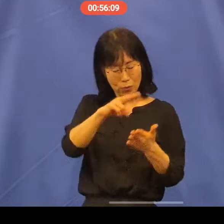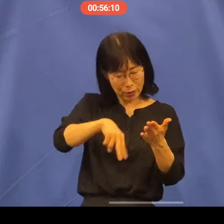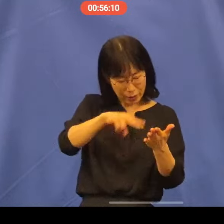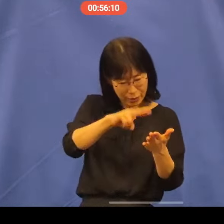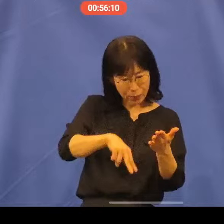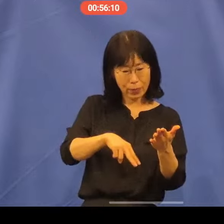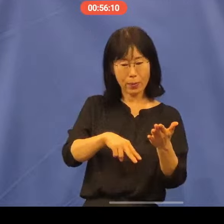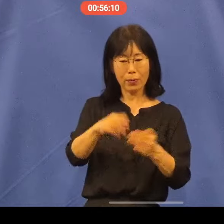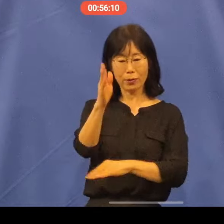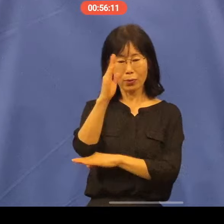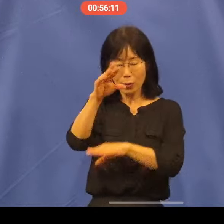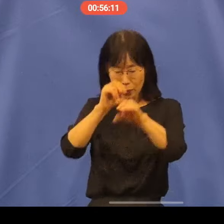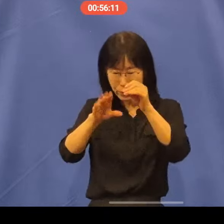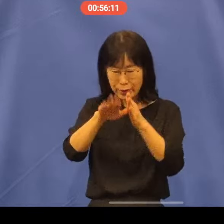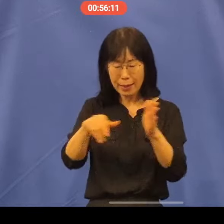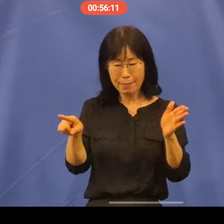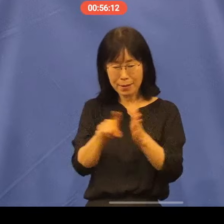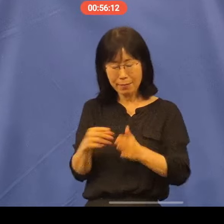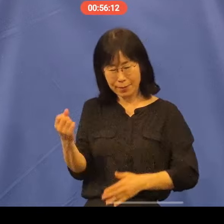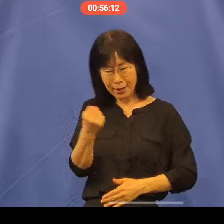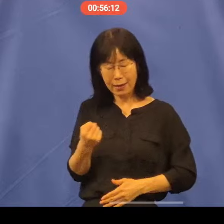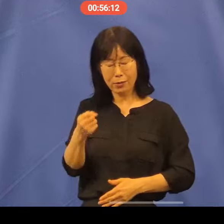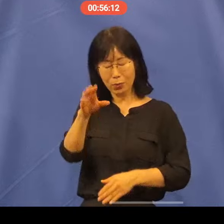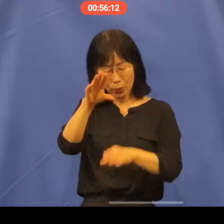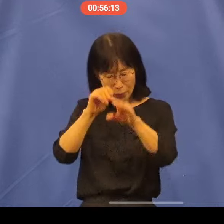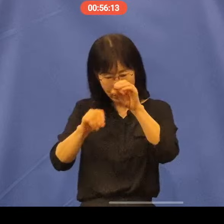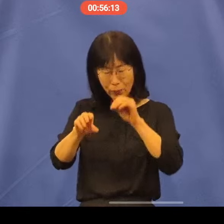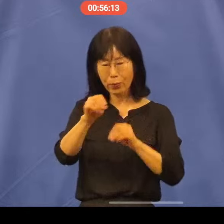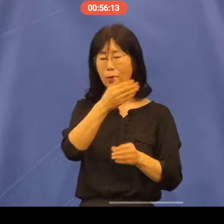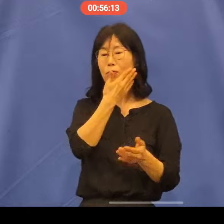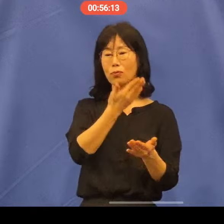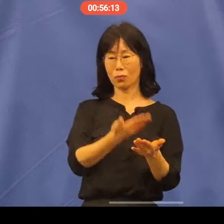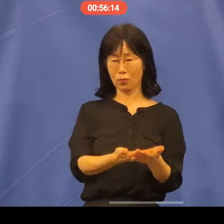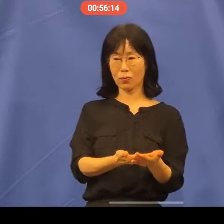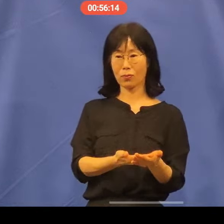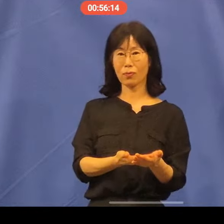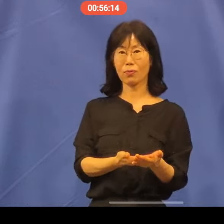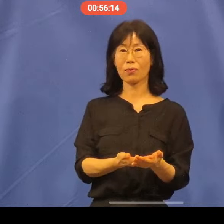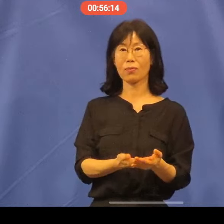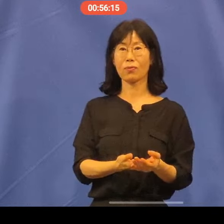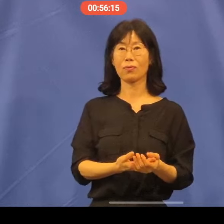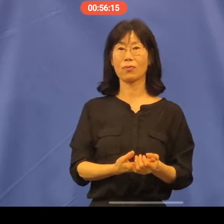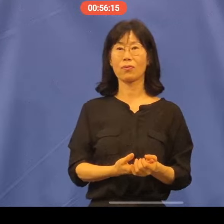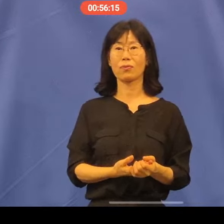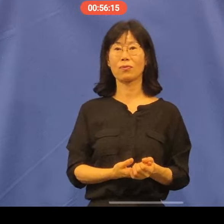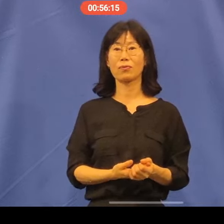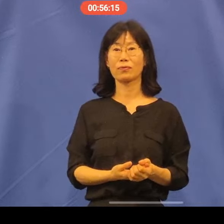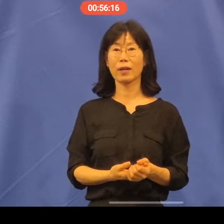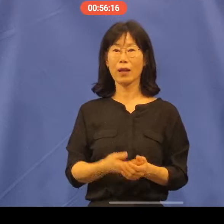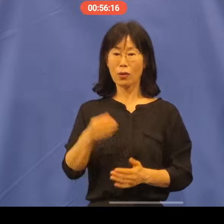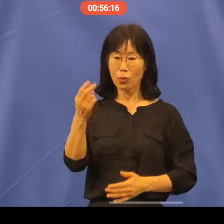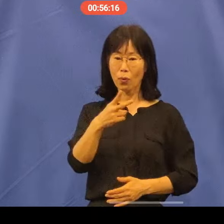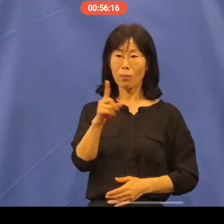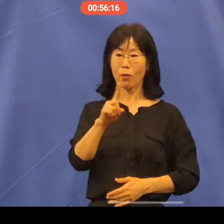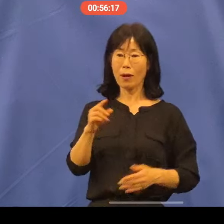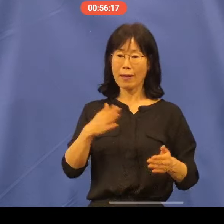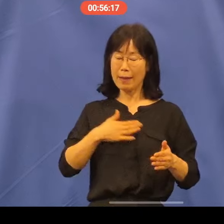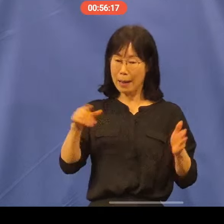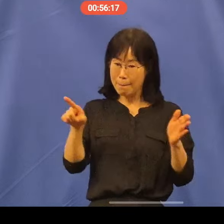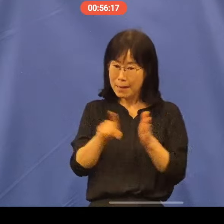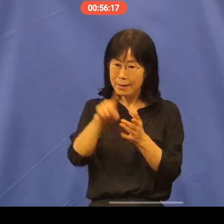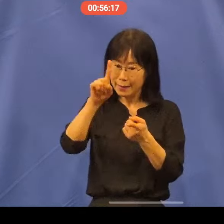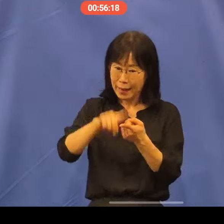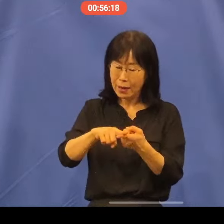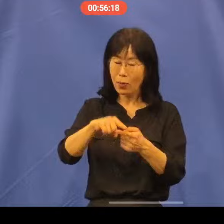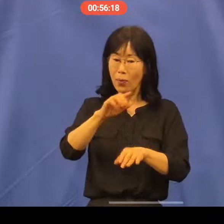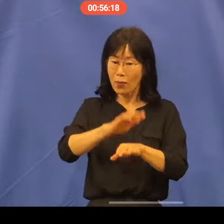막 상승작용이 일어나면 그 믿음을 삶에 적용하고 싶고, 그리고